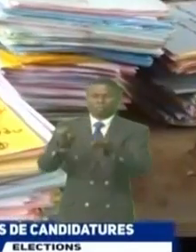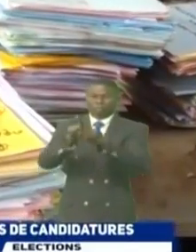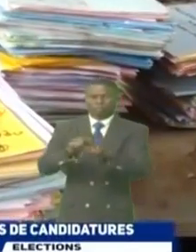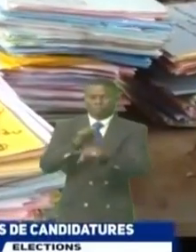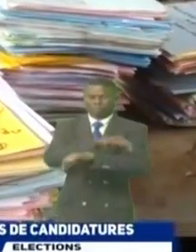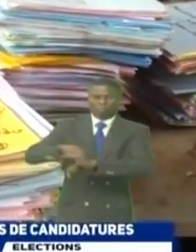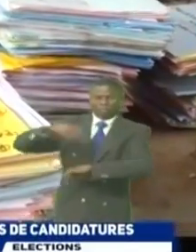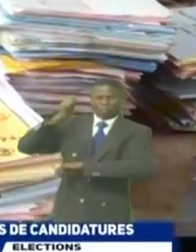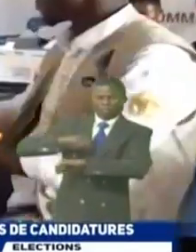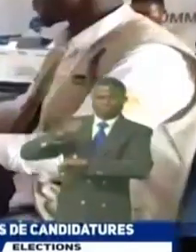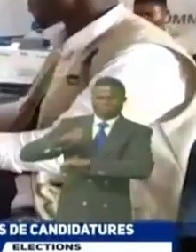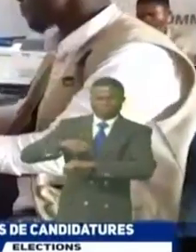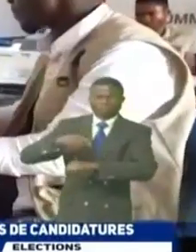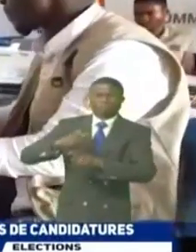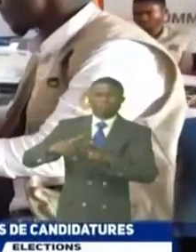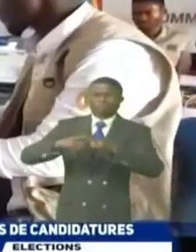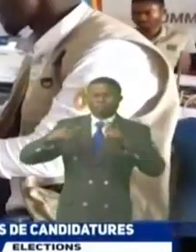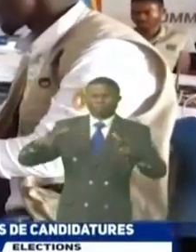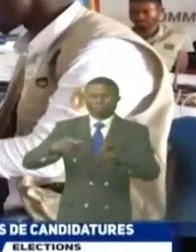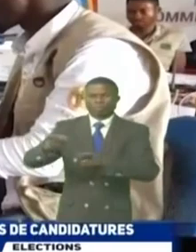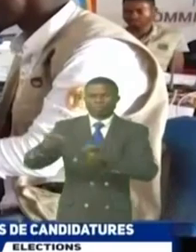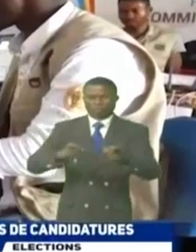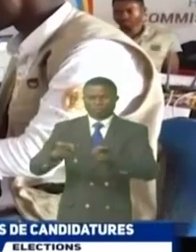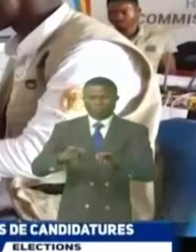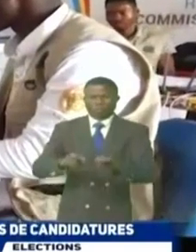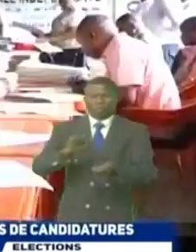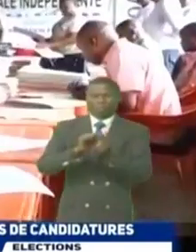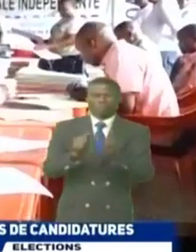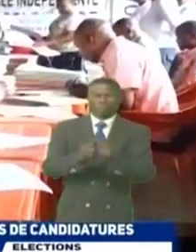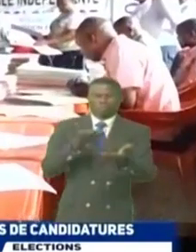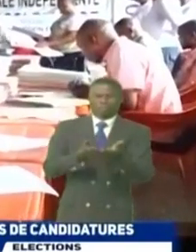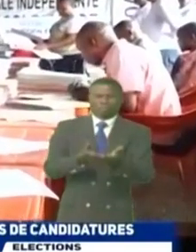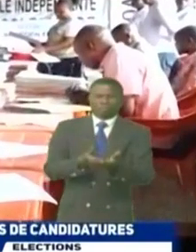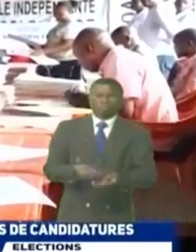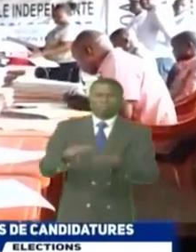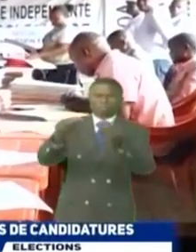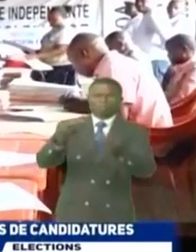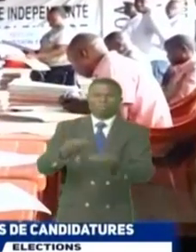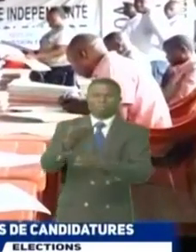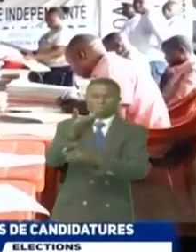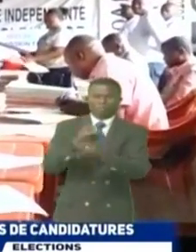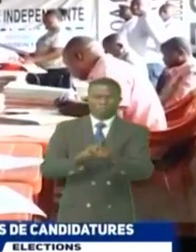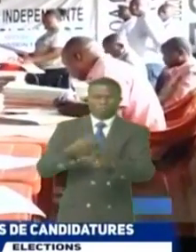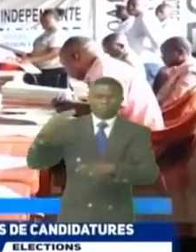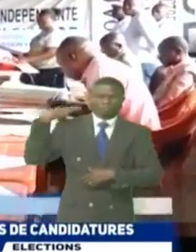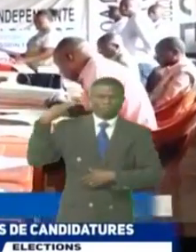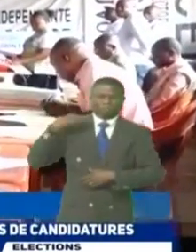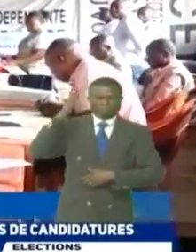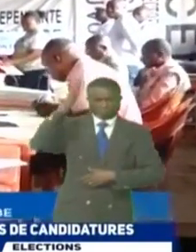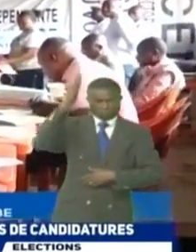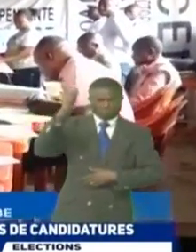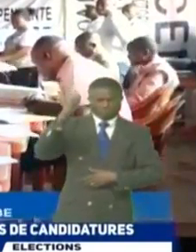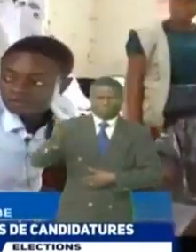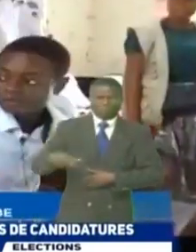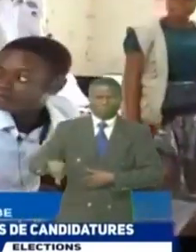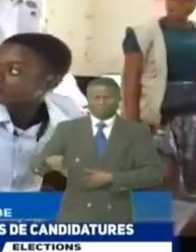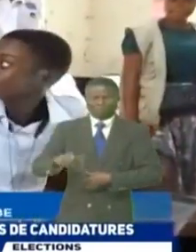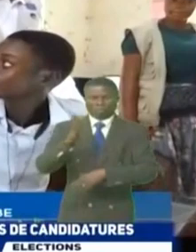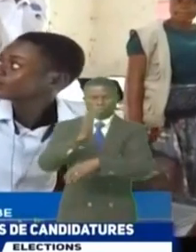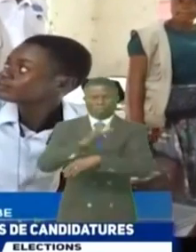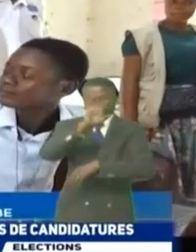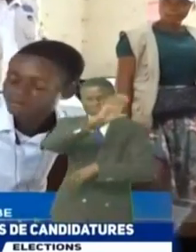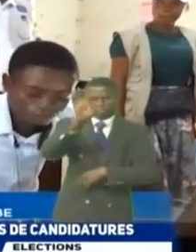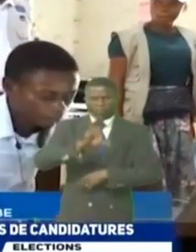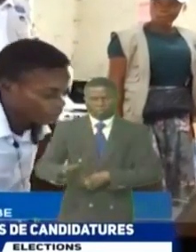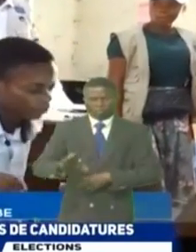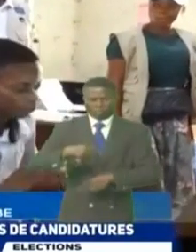le tribunal de grande instance pour la gestion du contentieux issu du dépôt des candidatures aux élections des députés provinciaux et conseillers communaux, ainsi